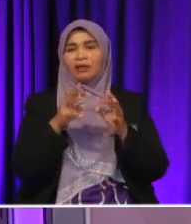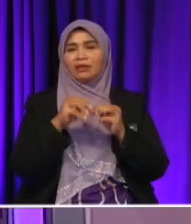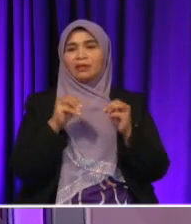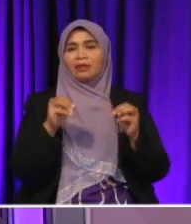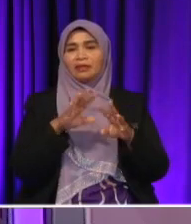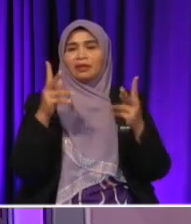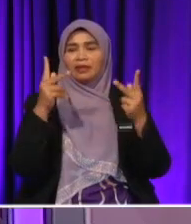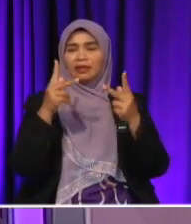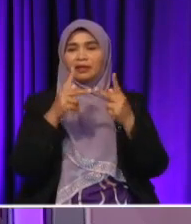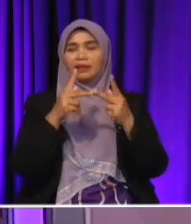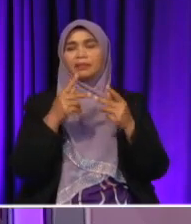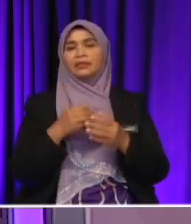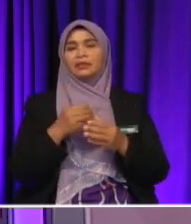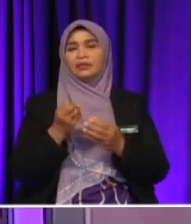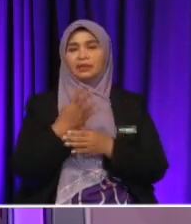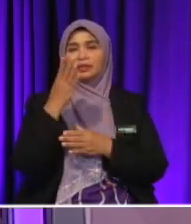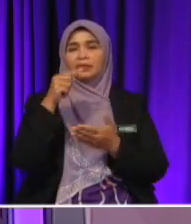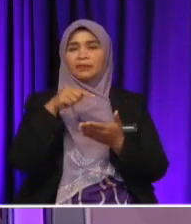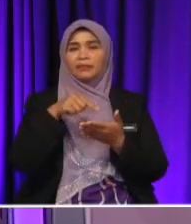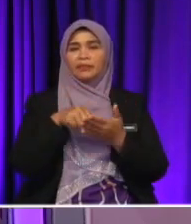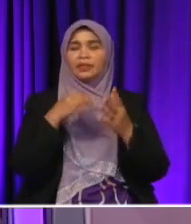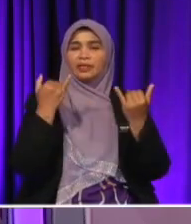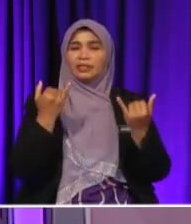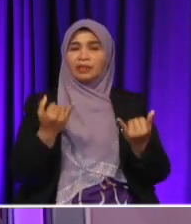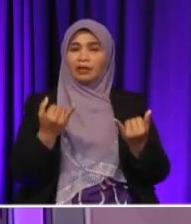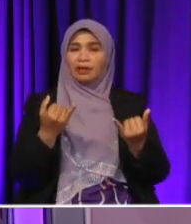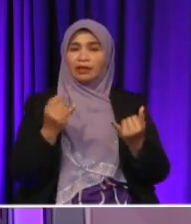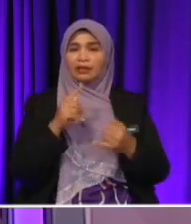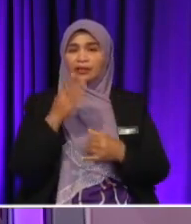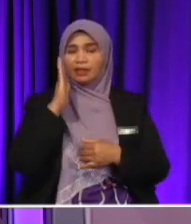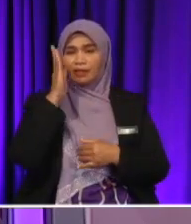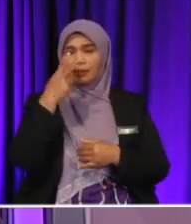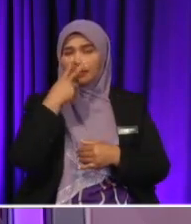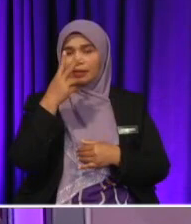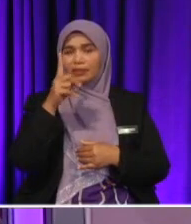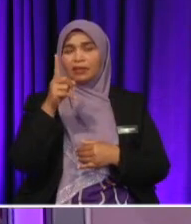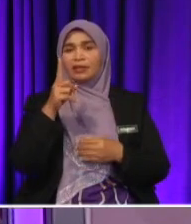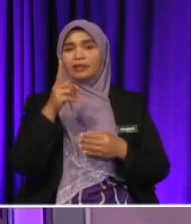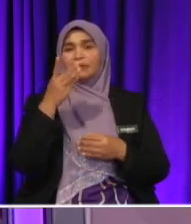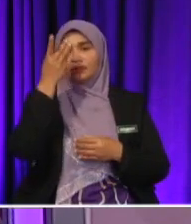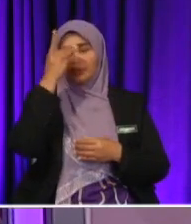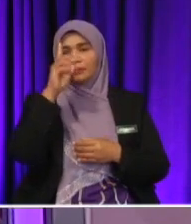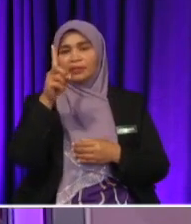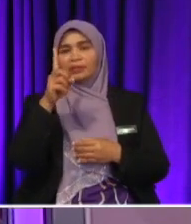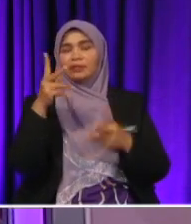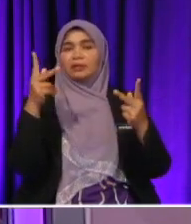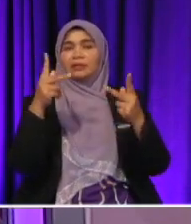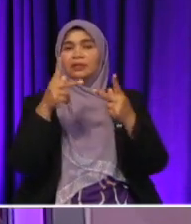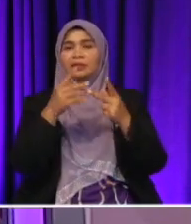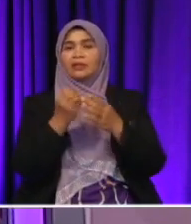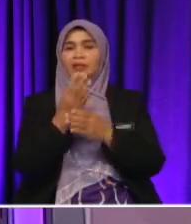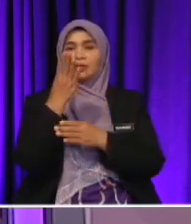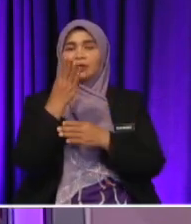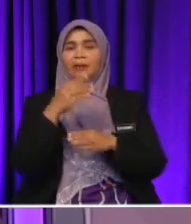penyesuaian tumbuhan ini Oke sekarang nih kita akan lihat satu demi satu penyesuaian tumbuhan ini